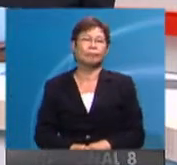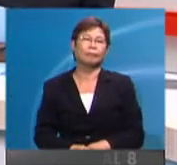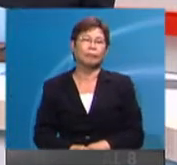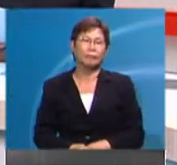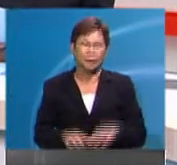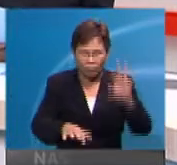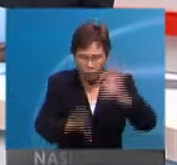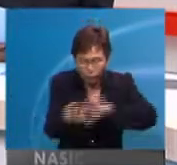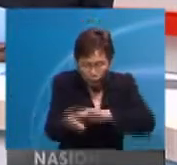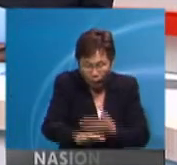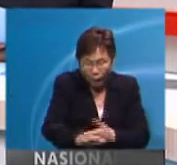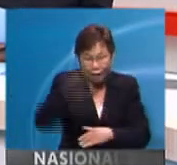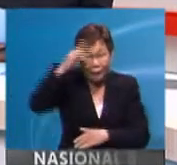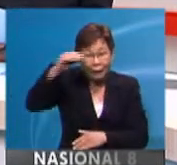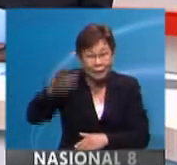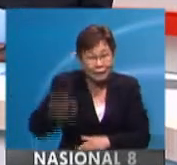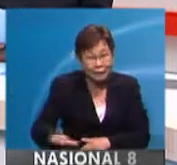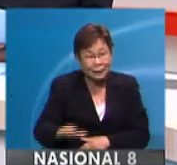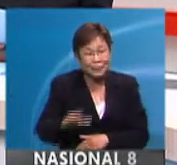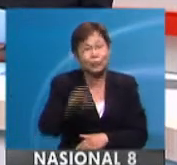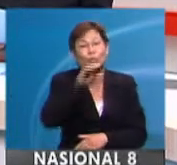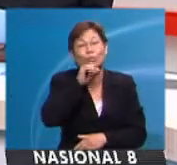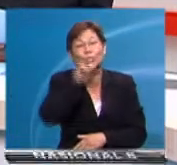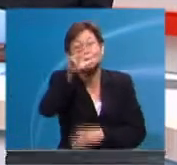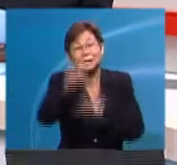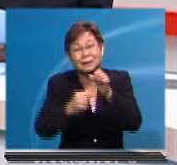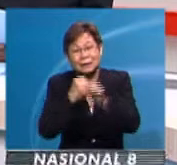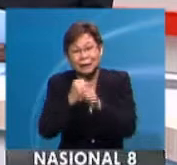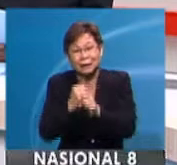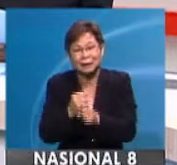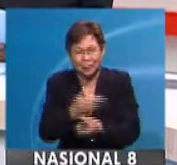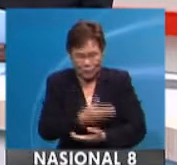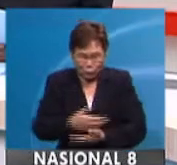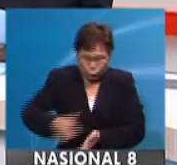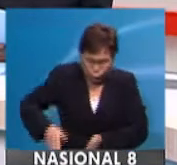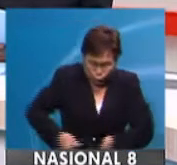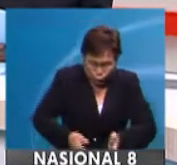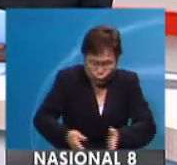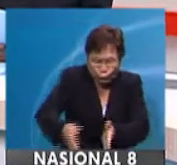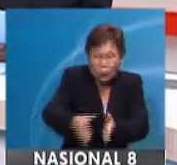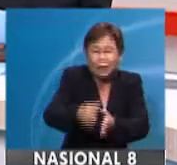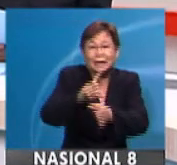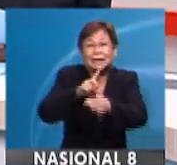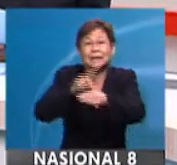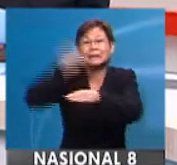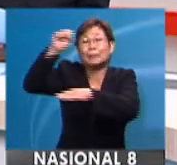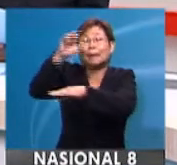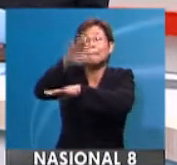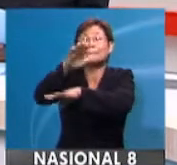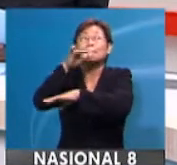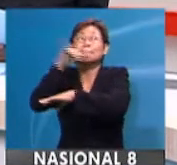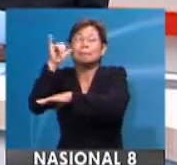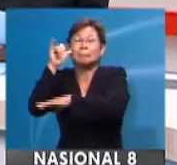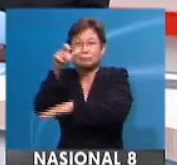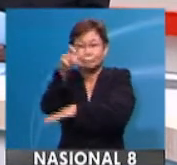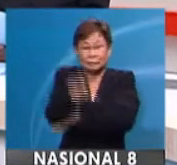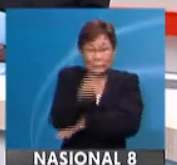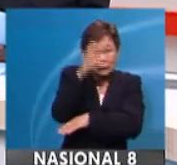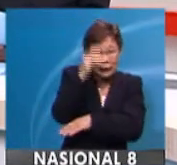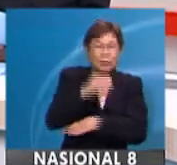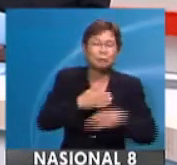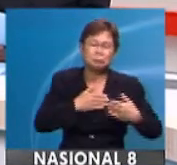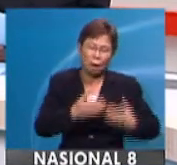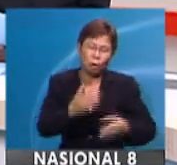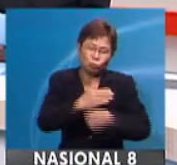Susulan penemuan mayat adik Muhammad Syarikal Siddiq 3 tahun di anak sungai Kampung Jimpangah Beaufort Sabah petang kemarin. Suspek seorang lelaki